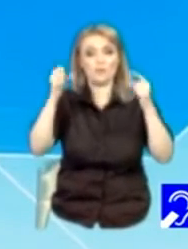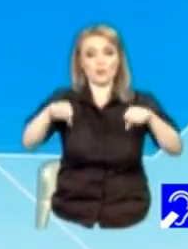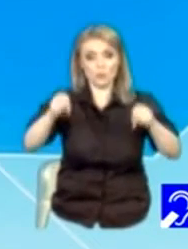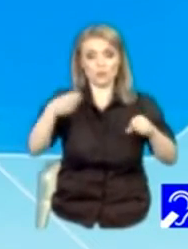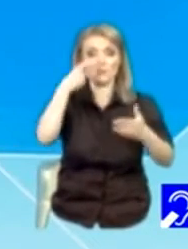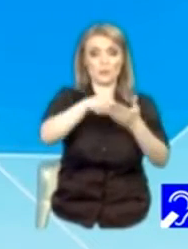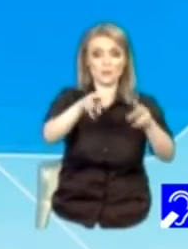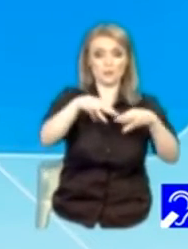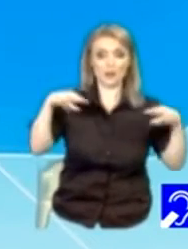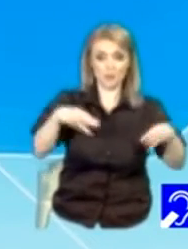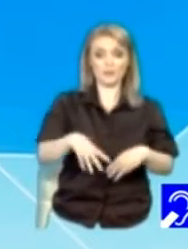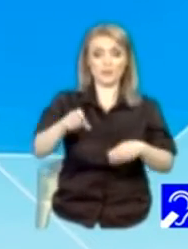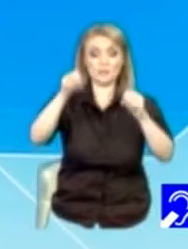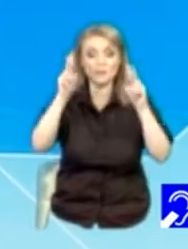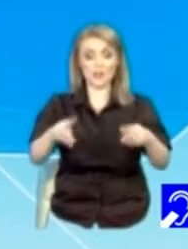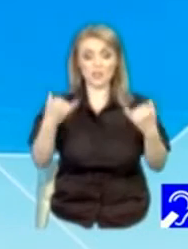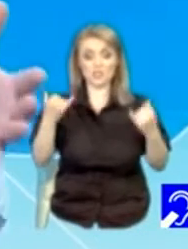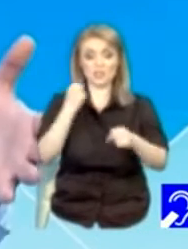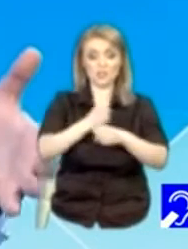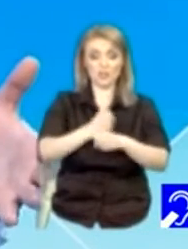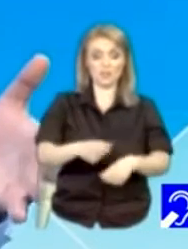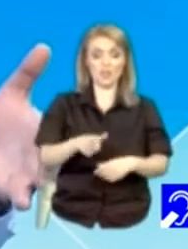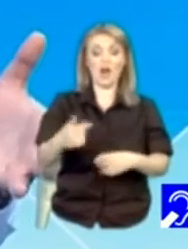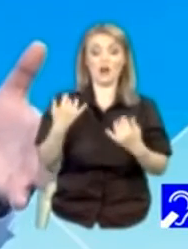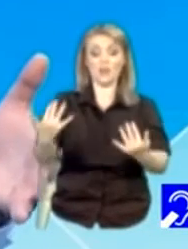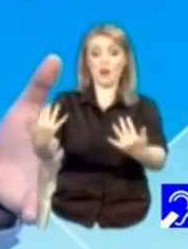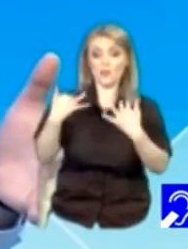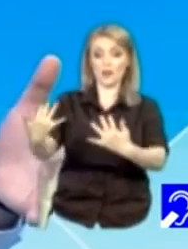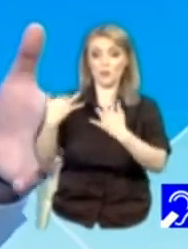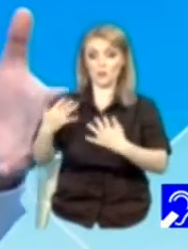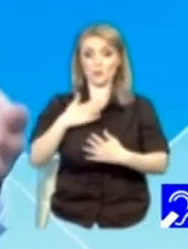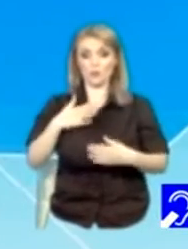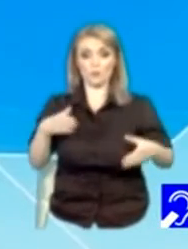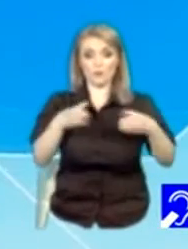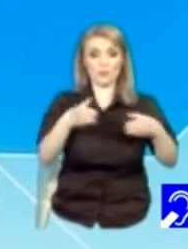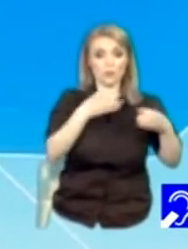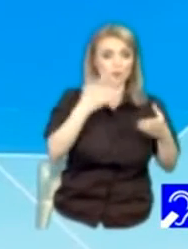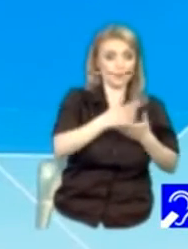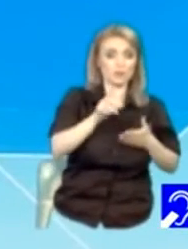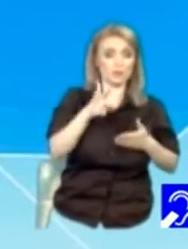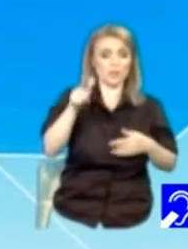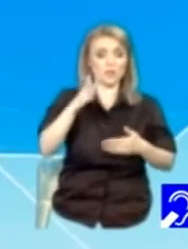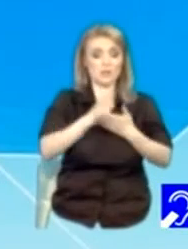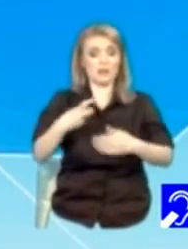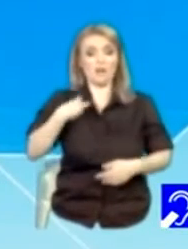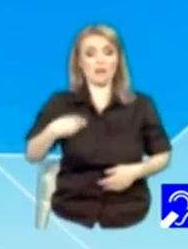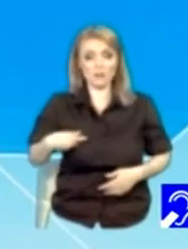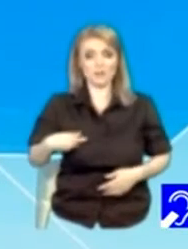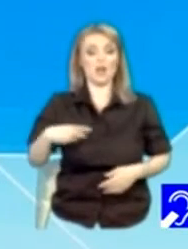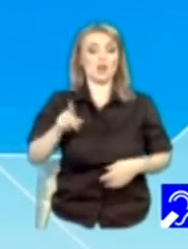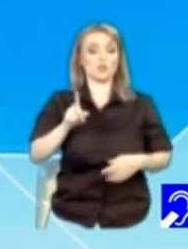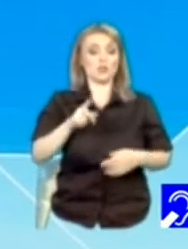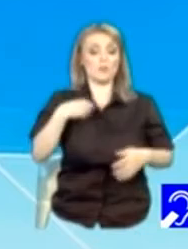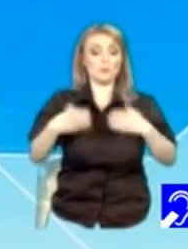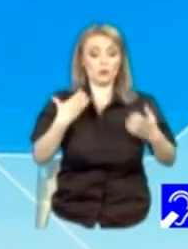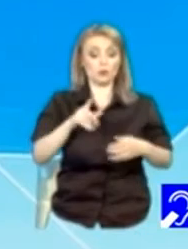și atacă democrația acasă. Este clar că este deja o amploare mare să ataci pe cei care prezintă un